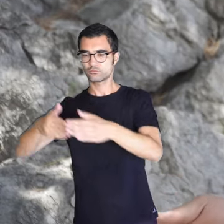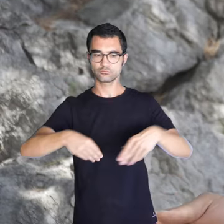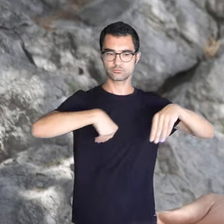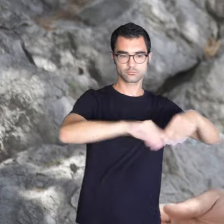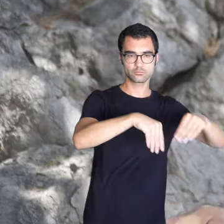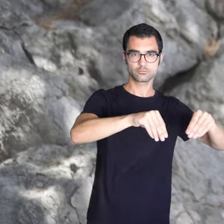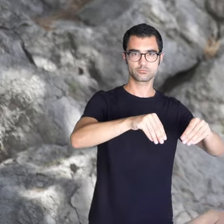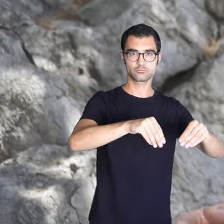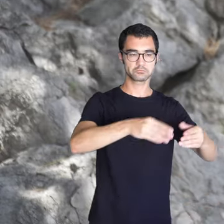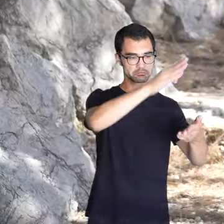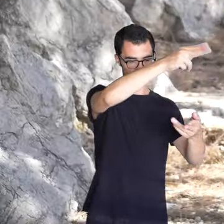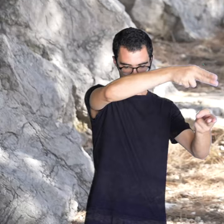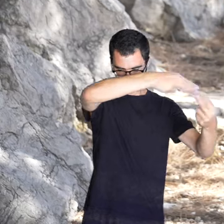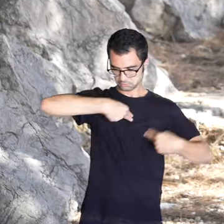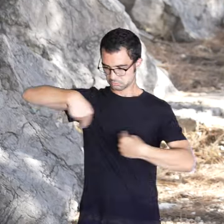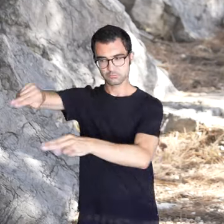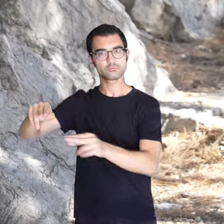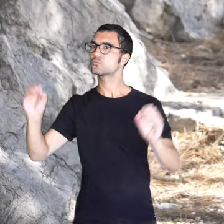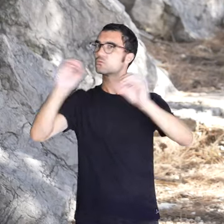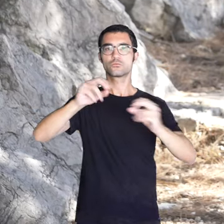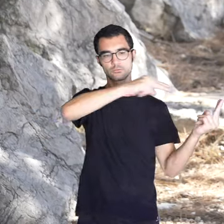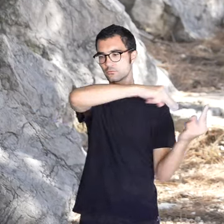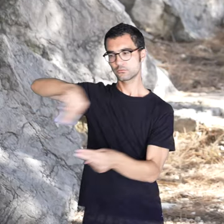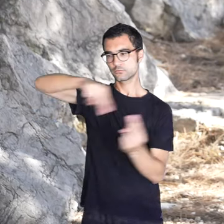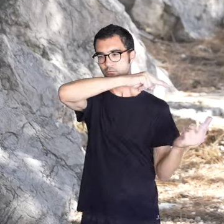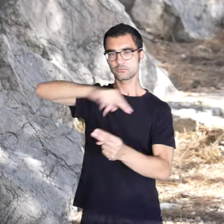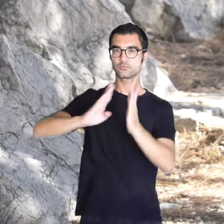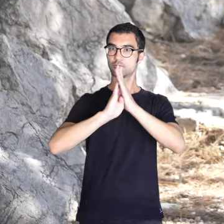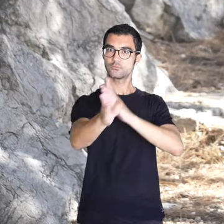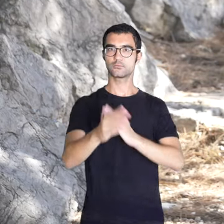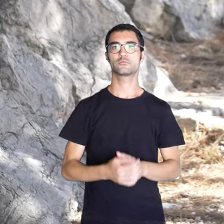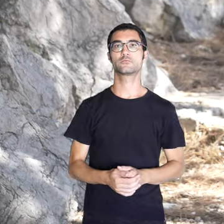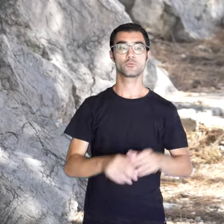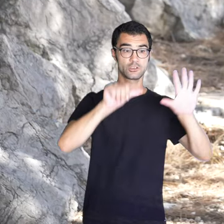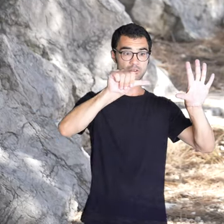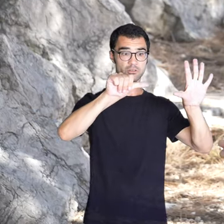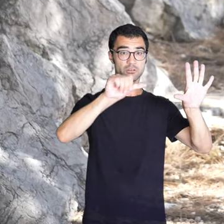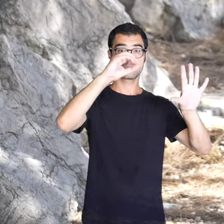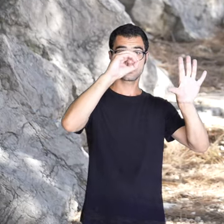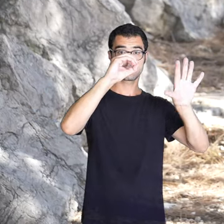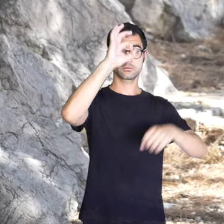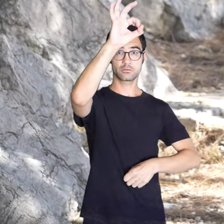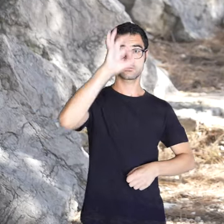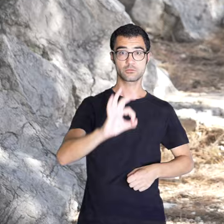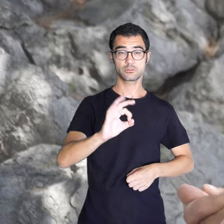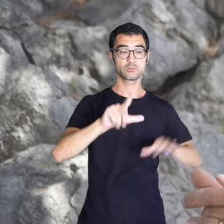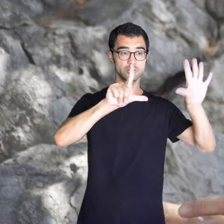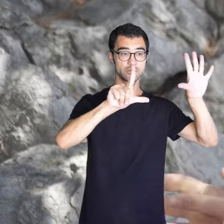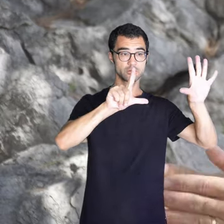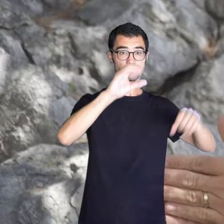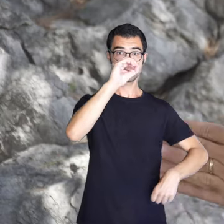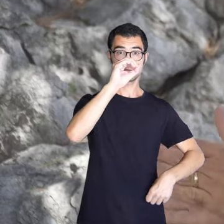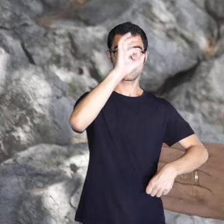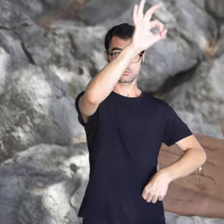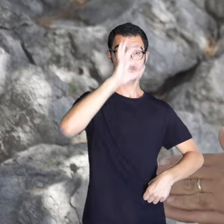controlat per la llotja, hi ha dies que pentura 60% del peix, 60-70, queda aquí. O sigui, que